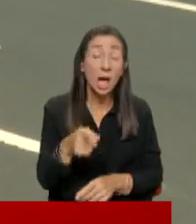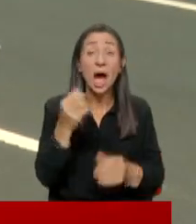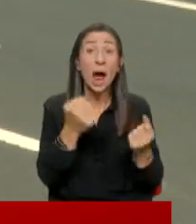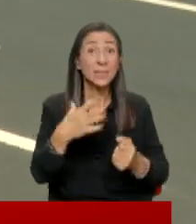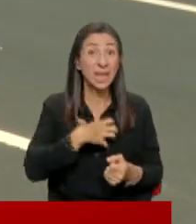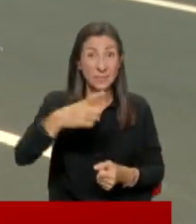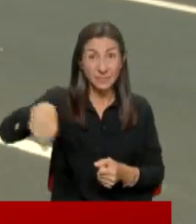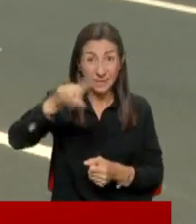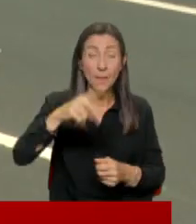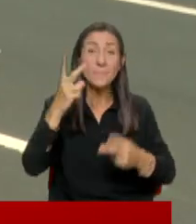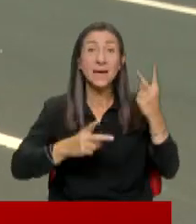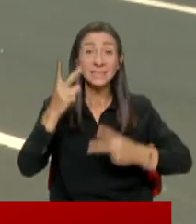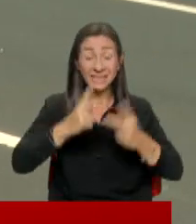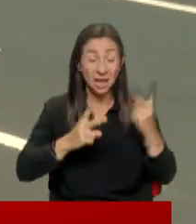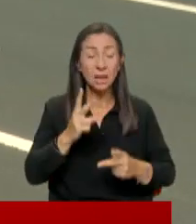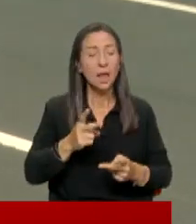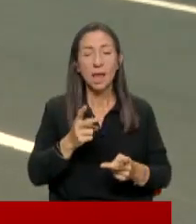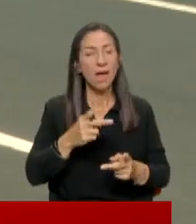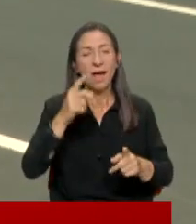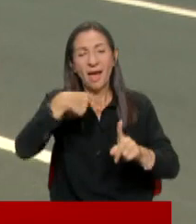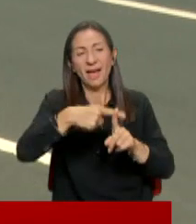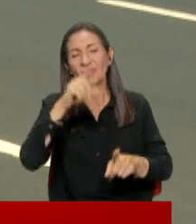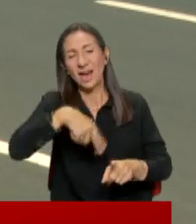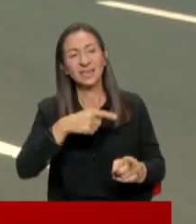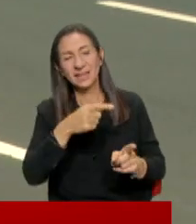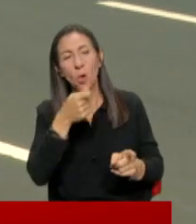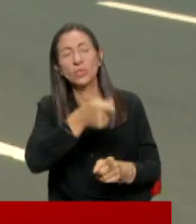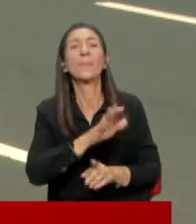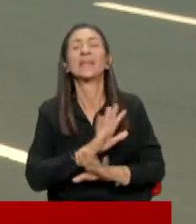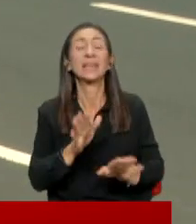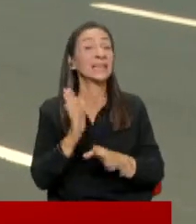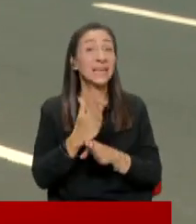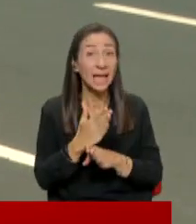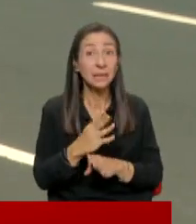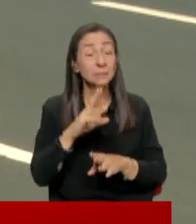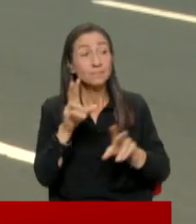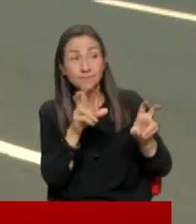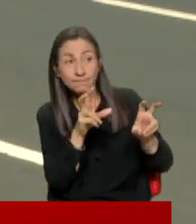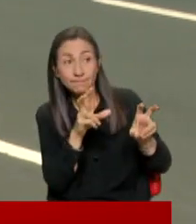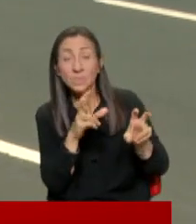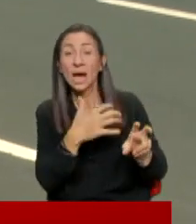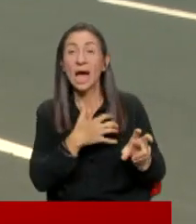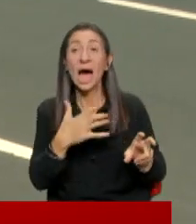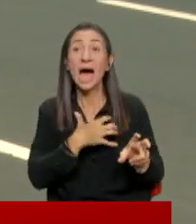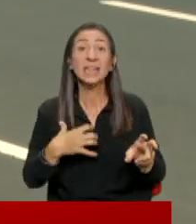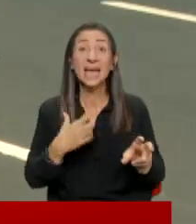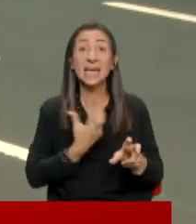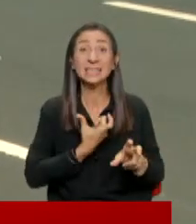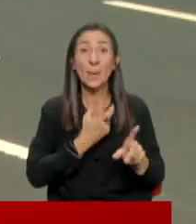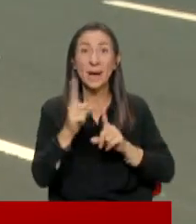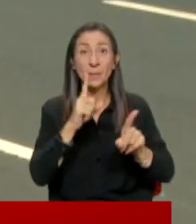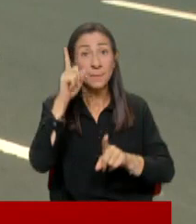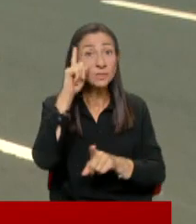araç sahiplerinin bir kısmı ek MTV'yi henüz ödemediler. Çünkü gözleri kulakları AYM'ye